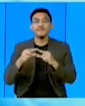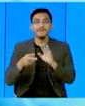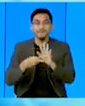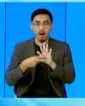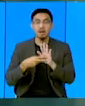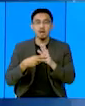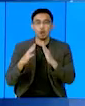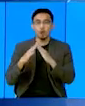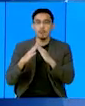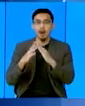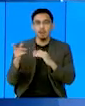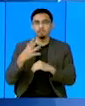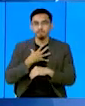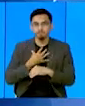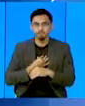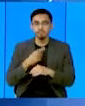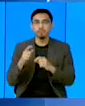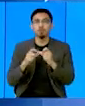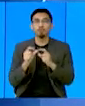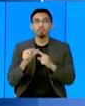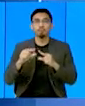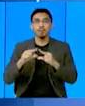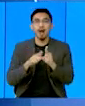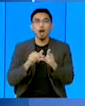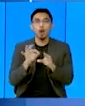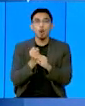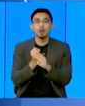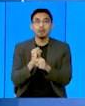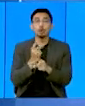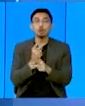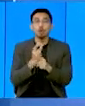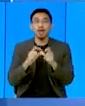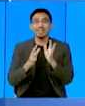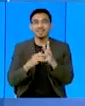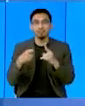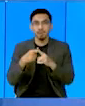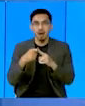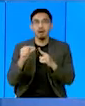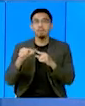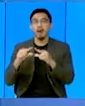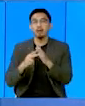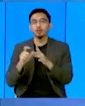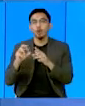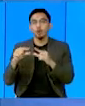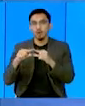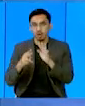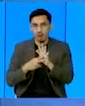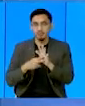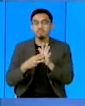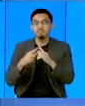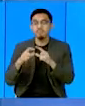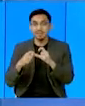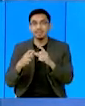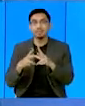lanjut sudah ada rekan kami Irfan Hardiansyah di rumah duka korban eh Suprayogi guru SMK Lingga Kencana di Pancoran Mas